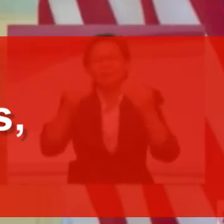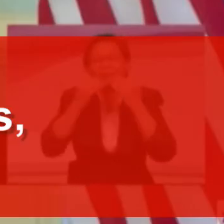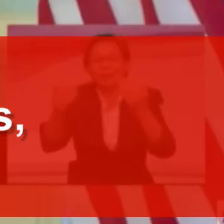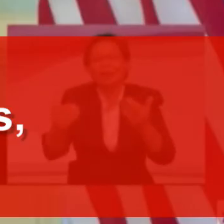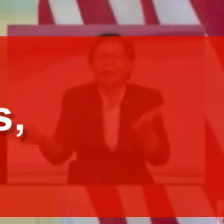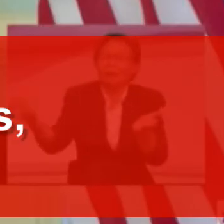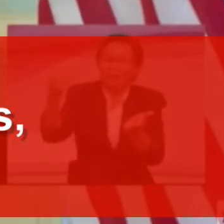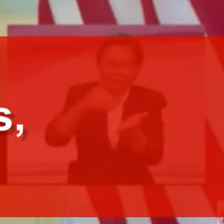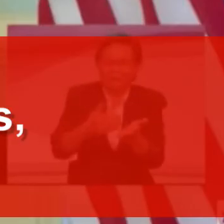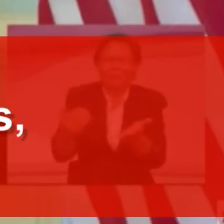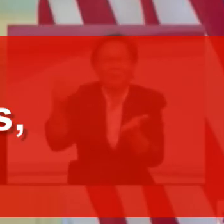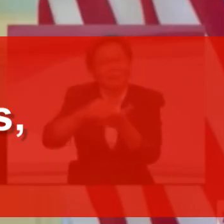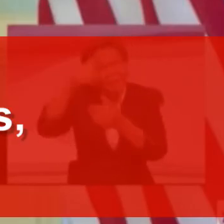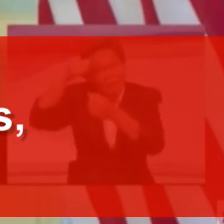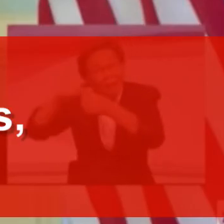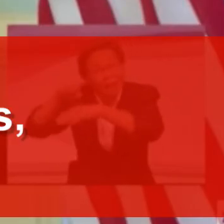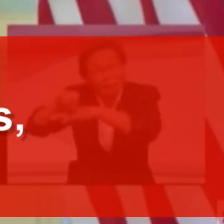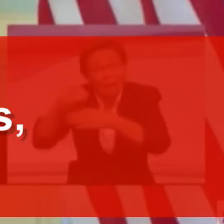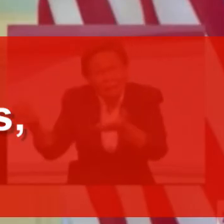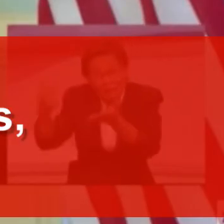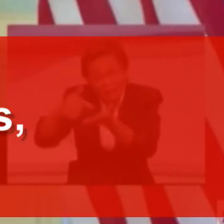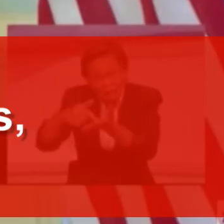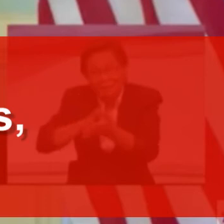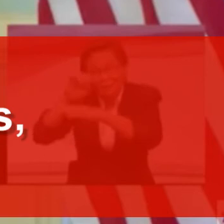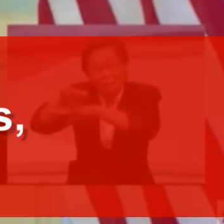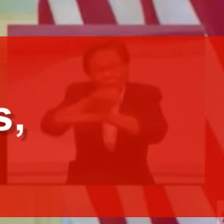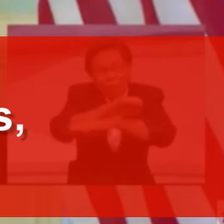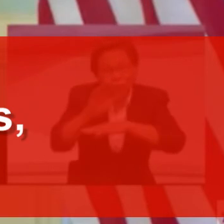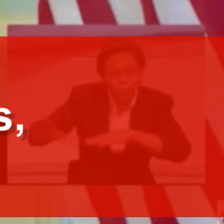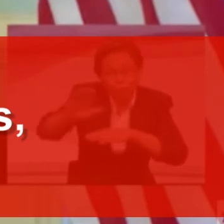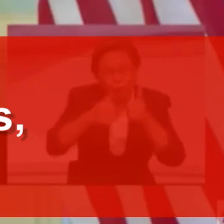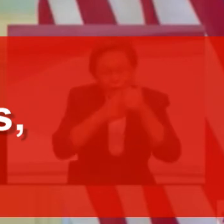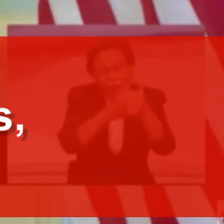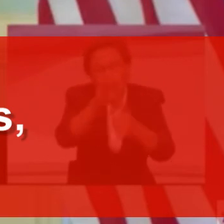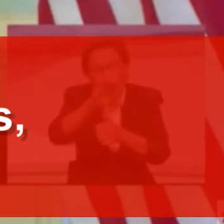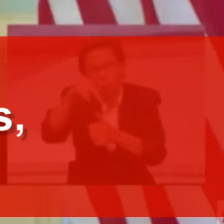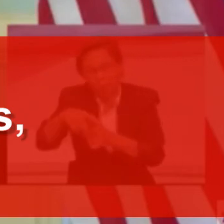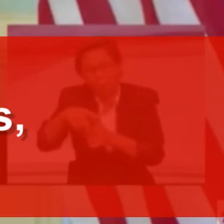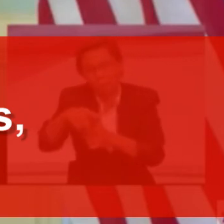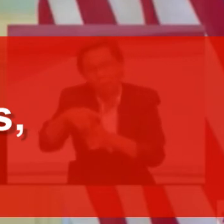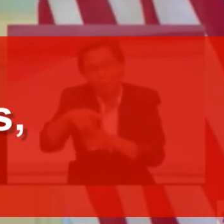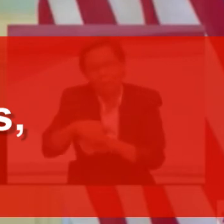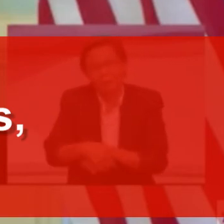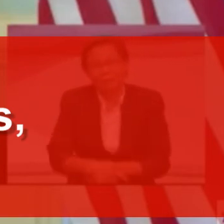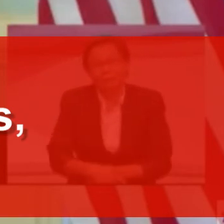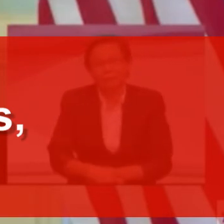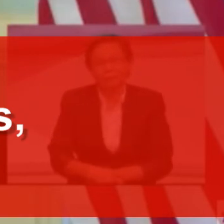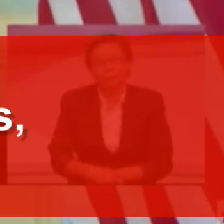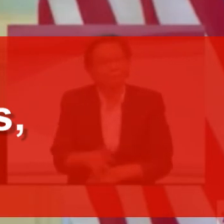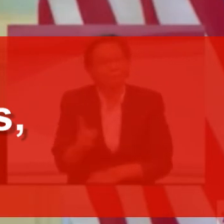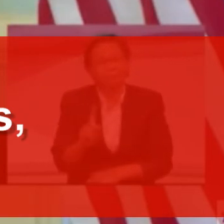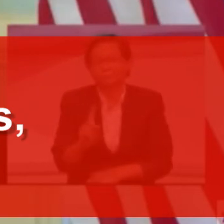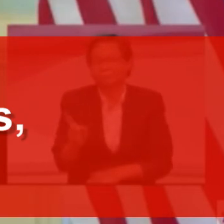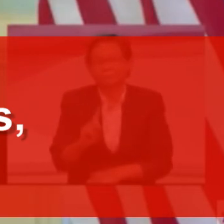Jadi sekali lagi lah saya ingin ingatkan, patuhi SOP yang dikeluarkan.